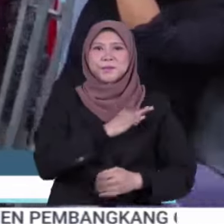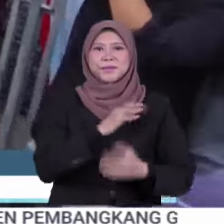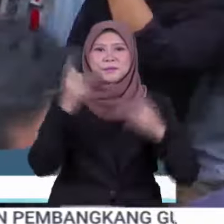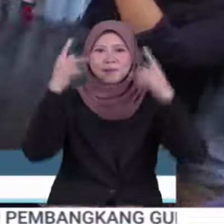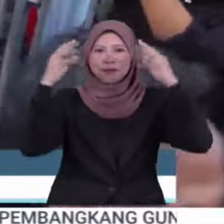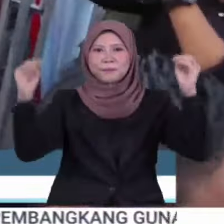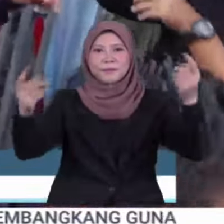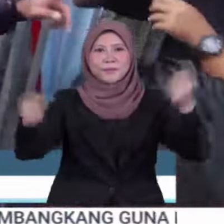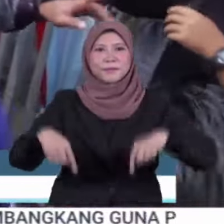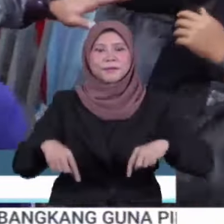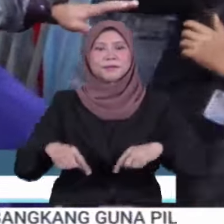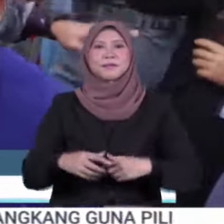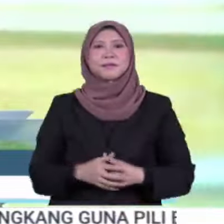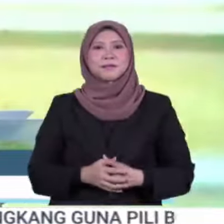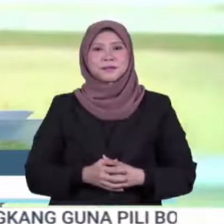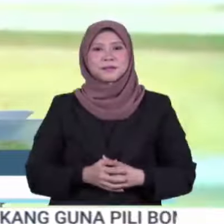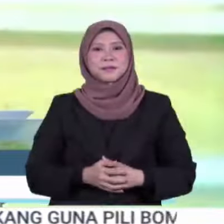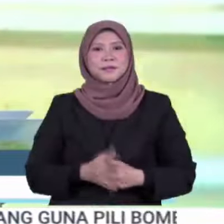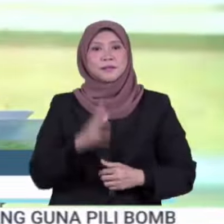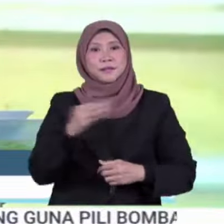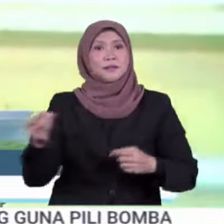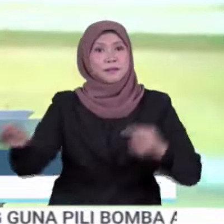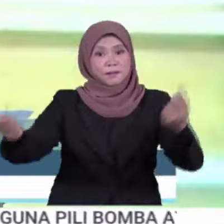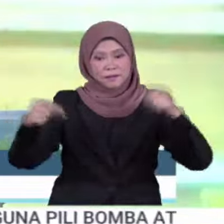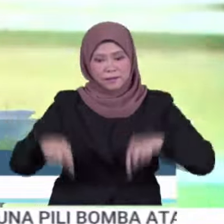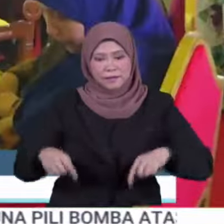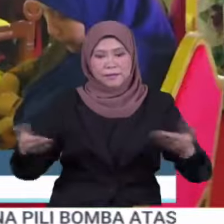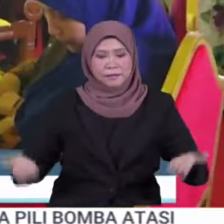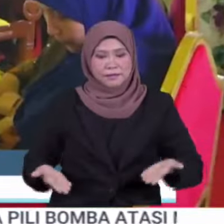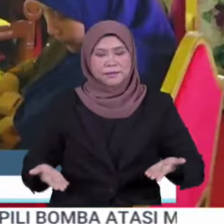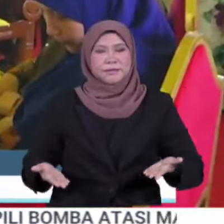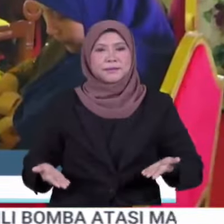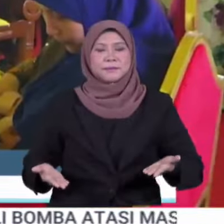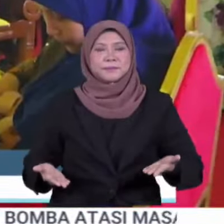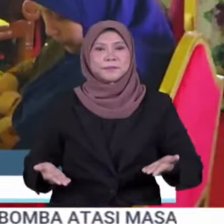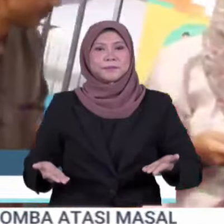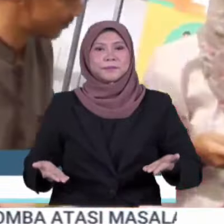memang datang hari ini tu dapat